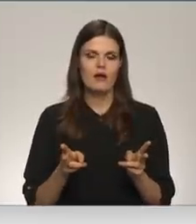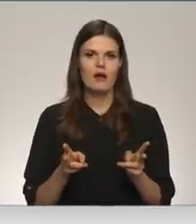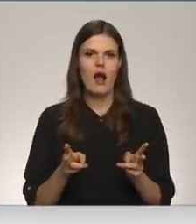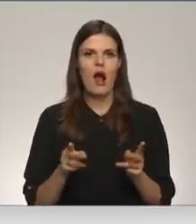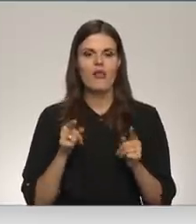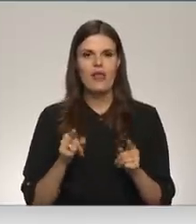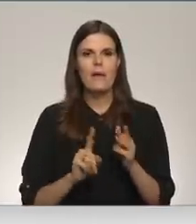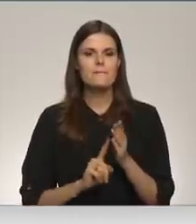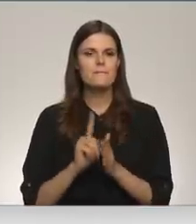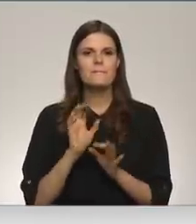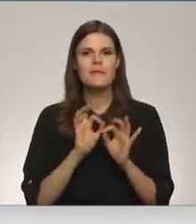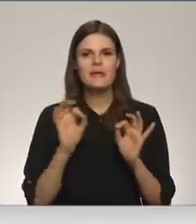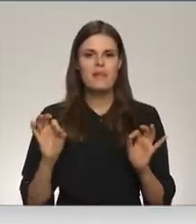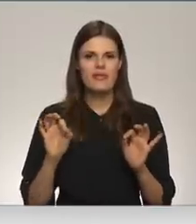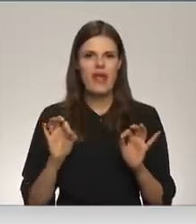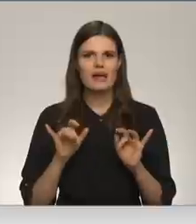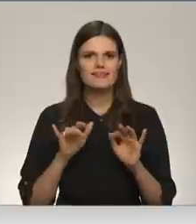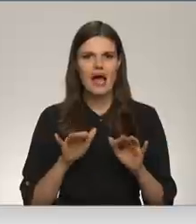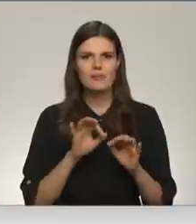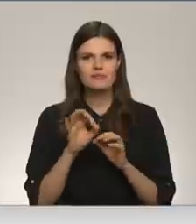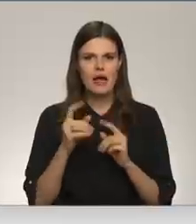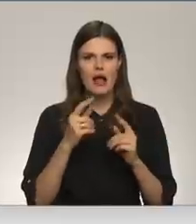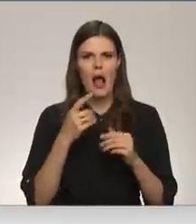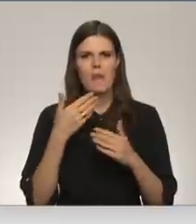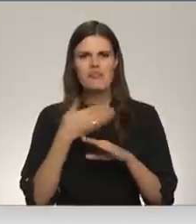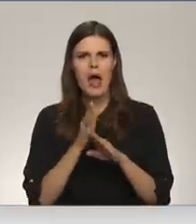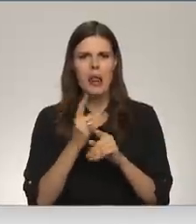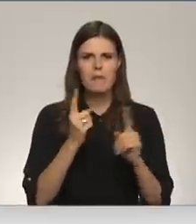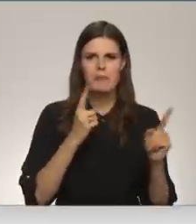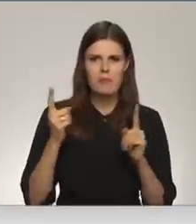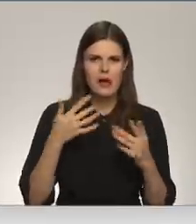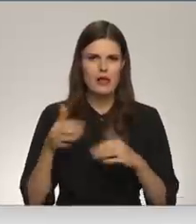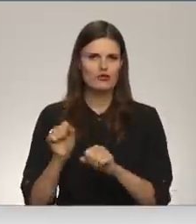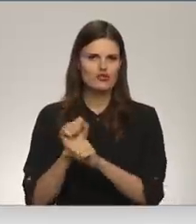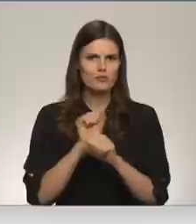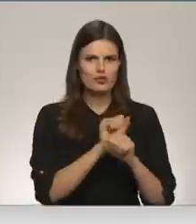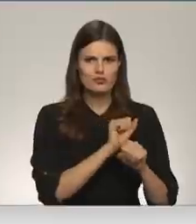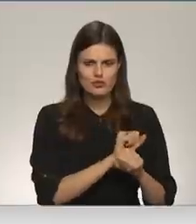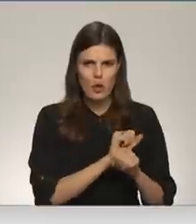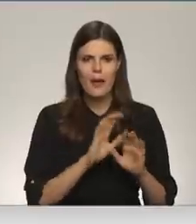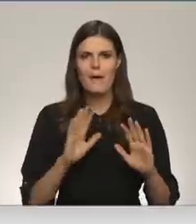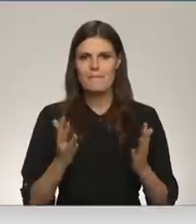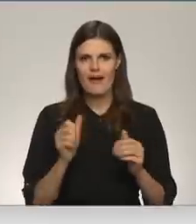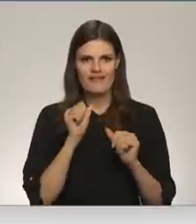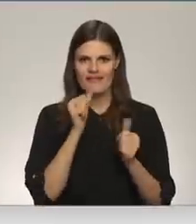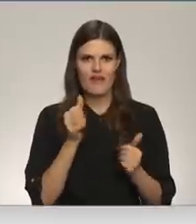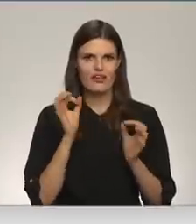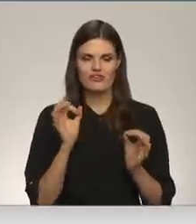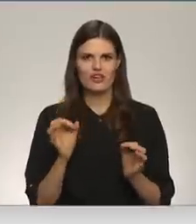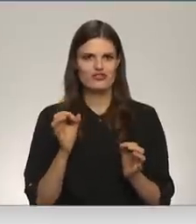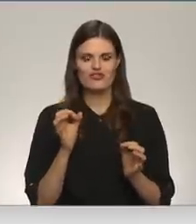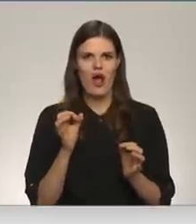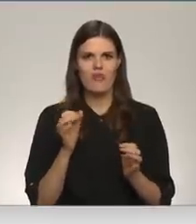diversantu pirmatnējās darbības ir novērstas. Ja, tās ir bijis sekmīgas, tās joprojām notiek un tās notiks. Bet nevar izslēgt tiešām